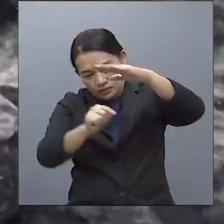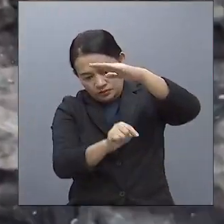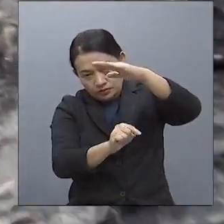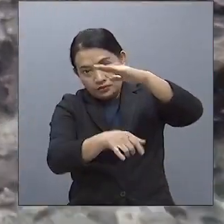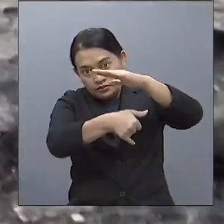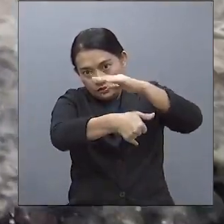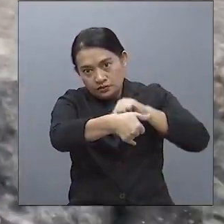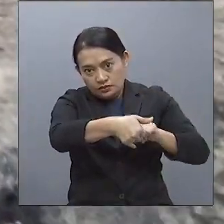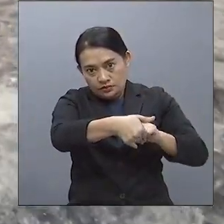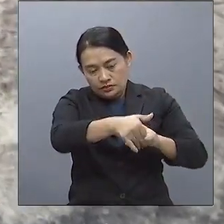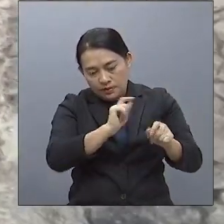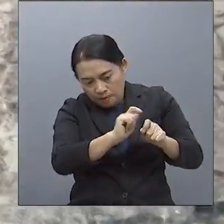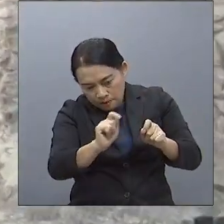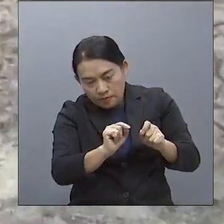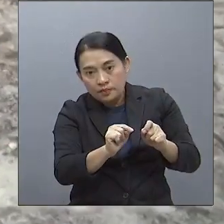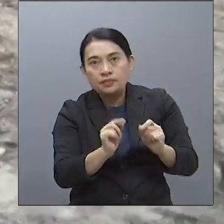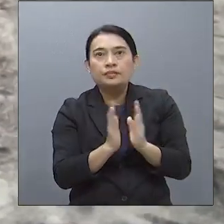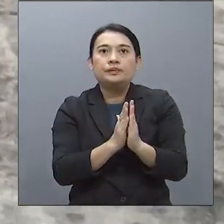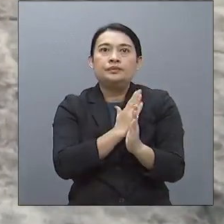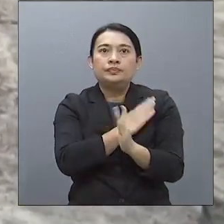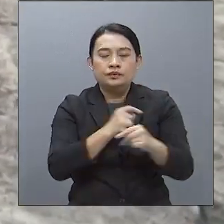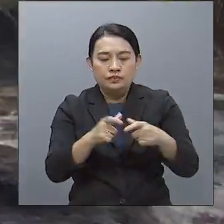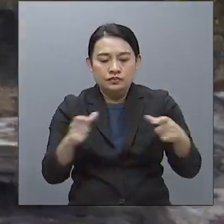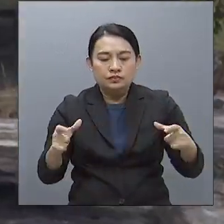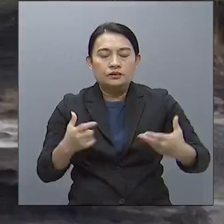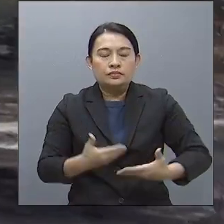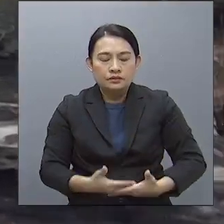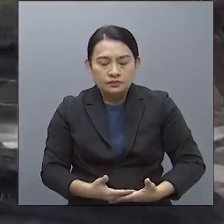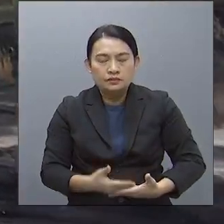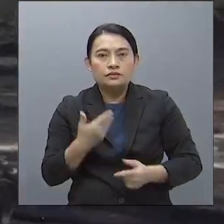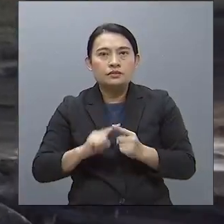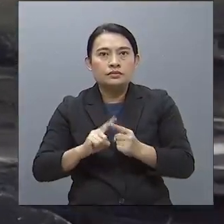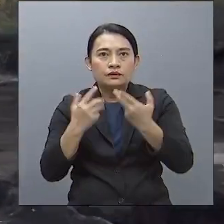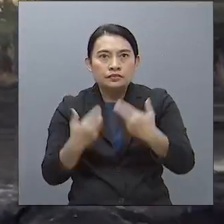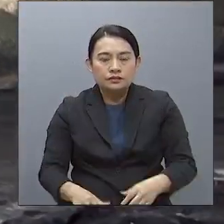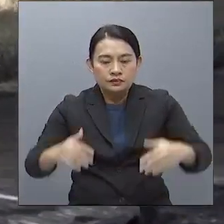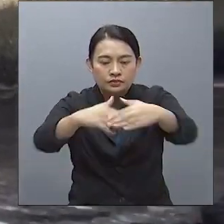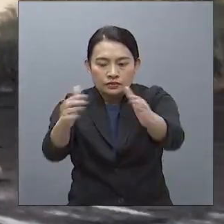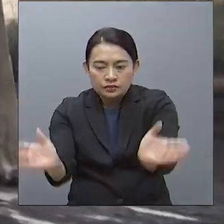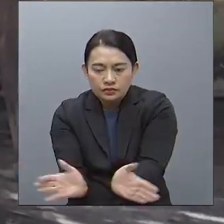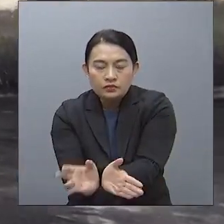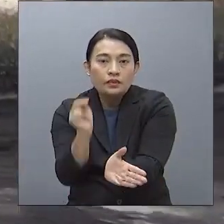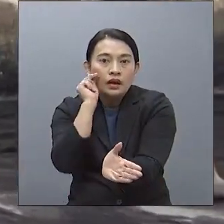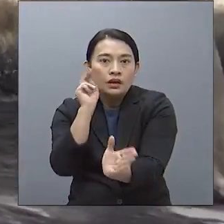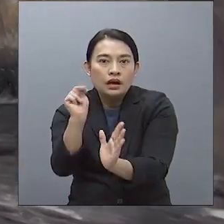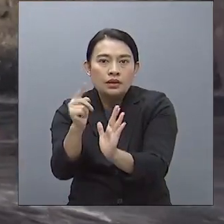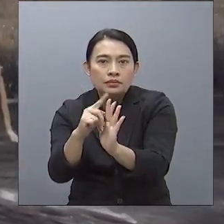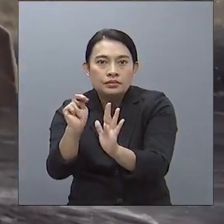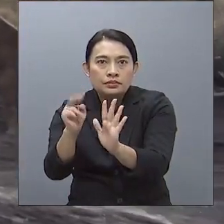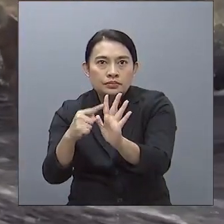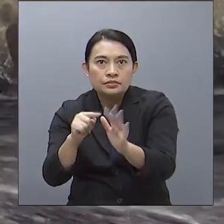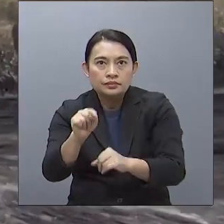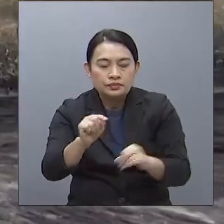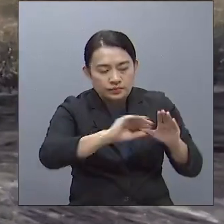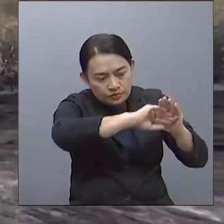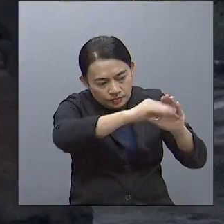อยู่รอบด้านด้วยนะครับทั้งพระพุทธรูปขนาดใหญ่ปางสมาธินอกจากนั้นก็ยังมีบ่อน้ำนางอุษากู่นางอุษาเพิงหินนกกระท